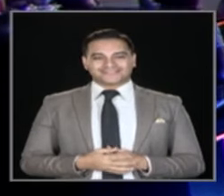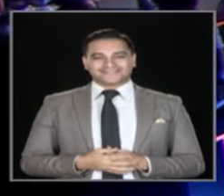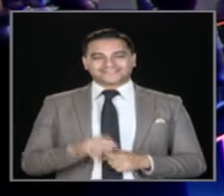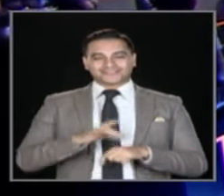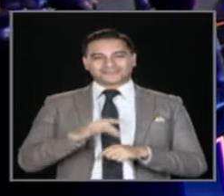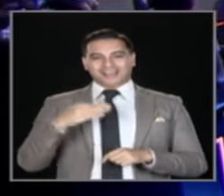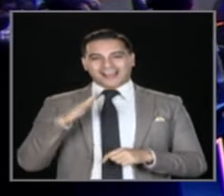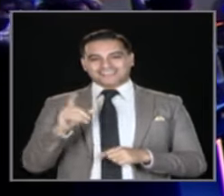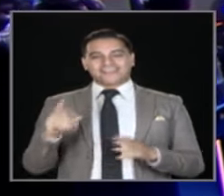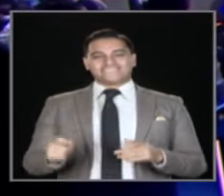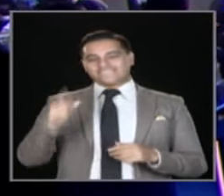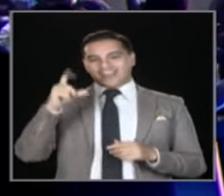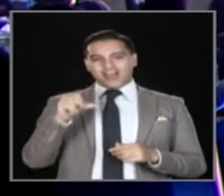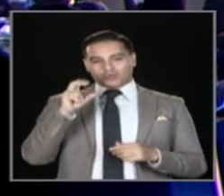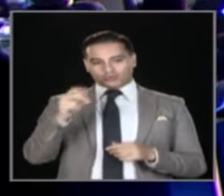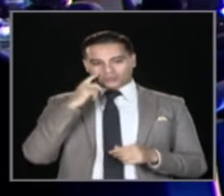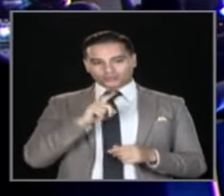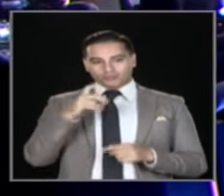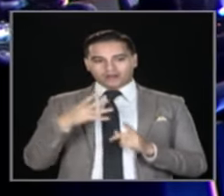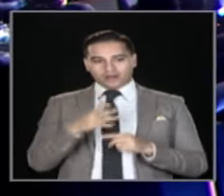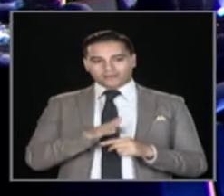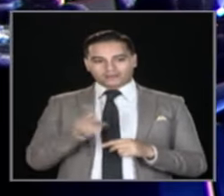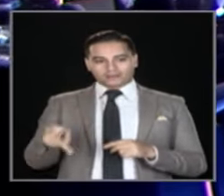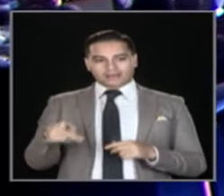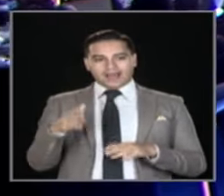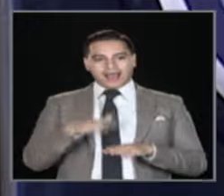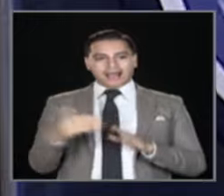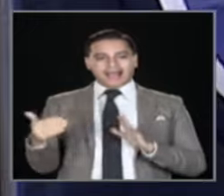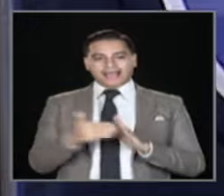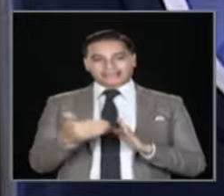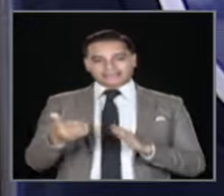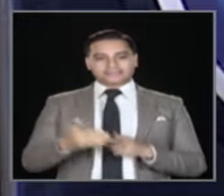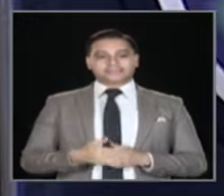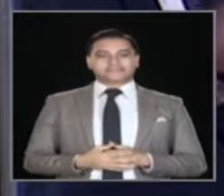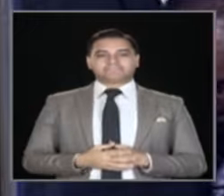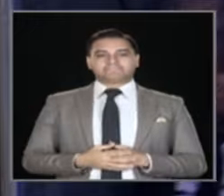دكتور حسن فاروق، السؤال الرابع والأخير،